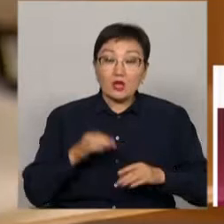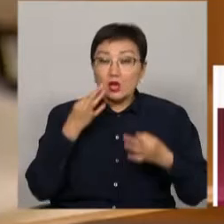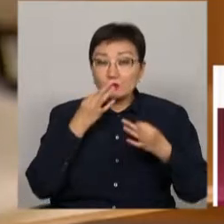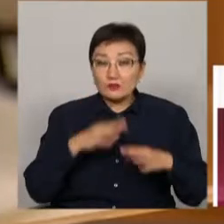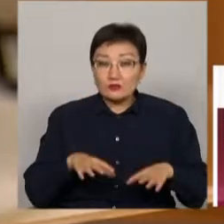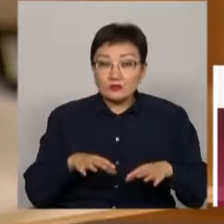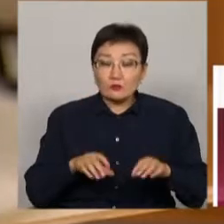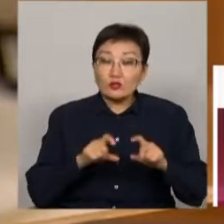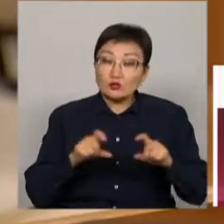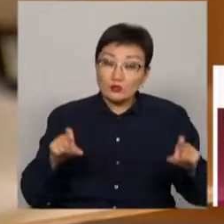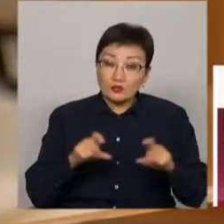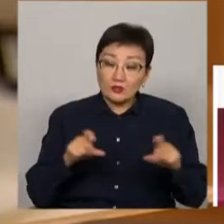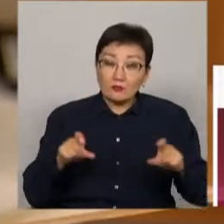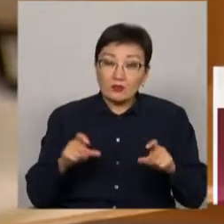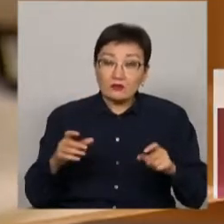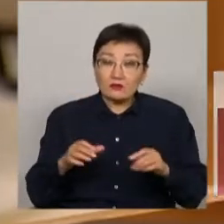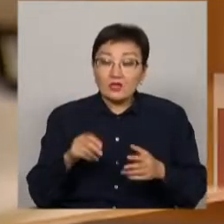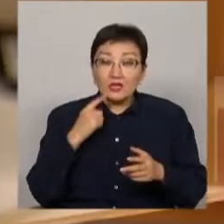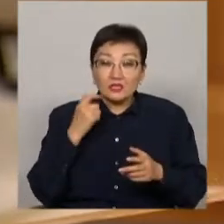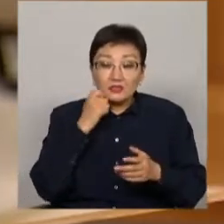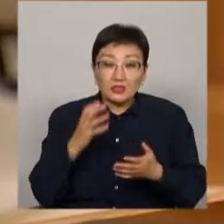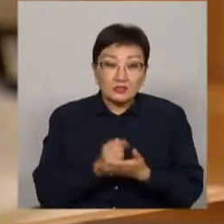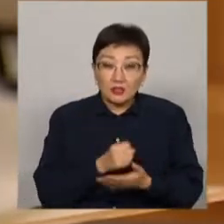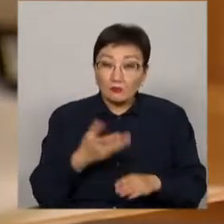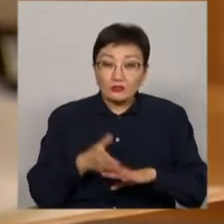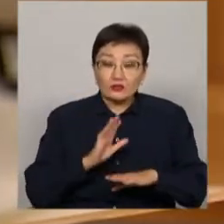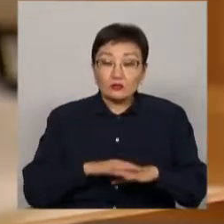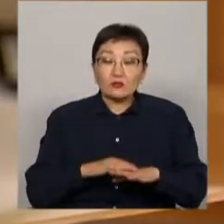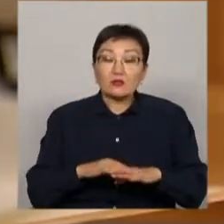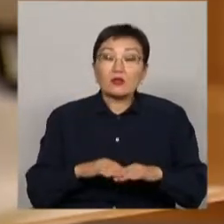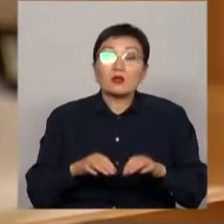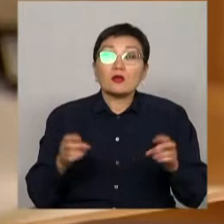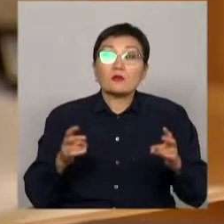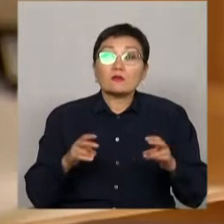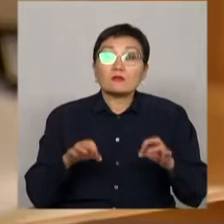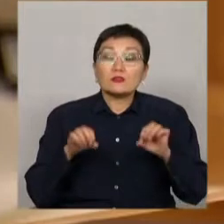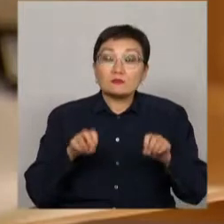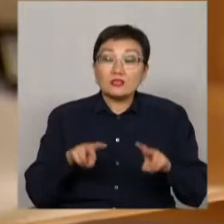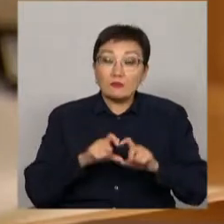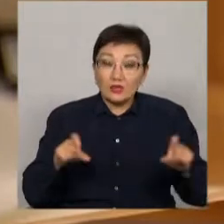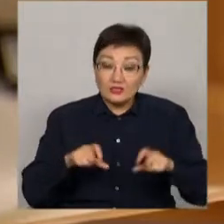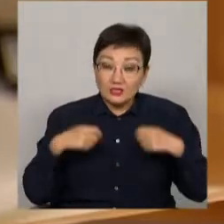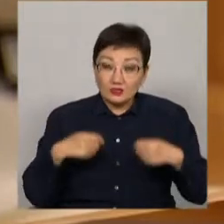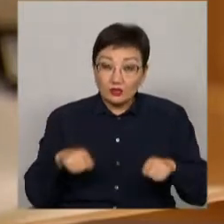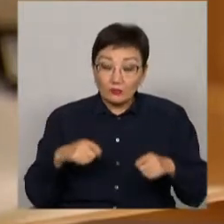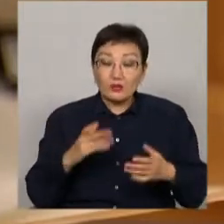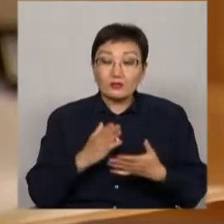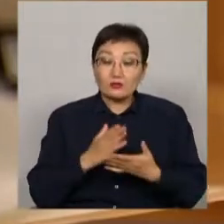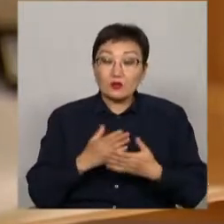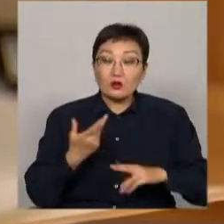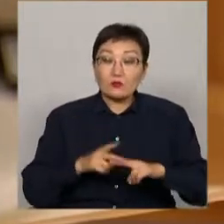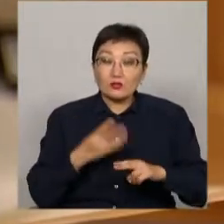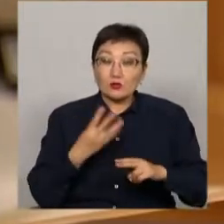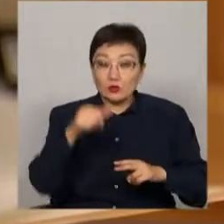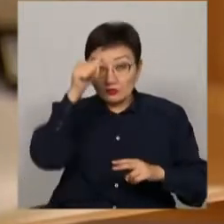келген дүкеннен таба алмайсыз. Тек белгілі бір сауда орындарында да ғана сатылуда. Осыдан 4